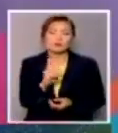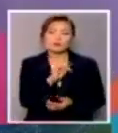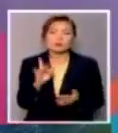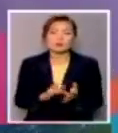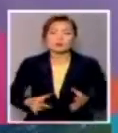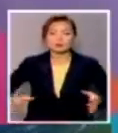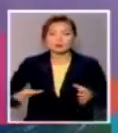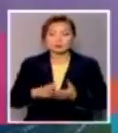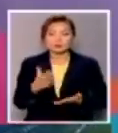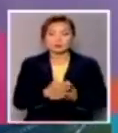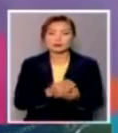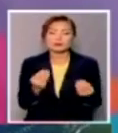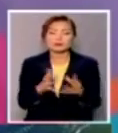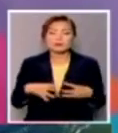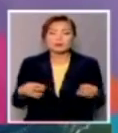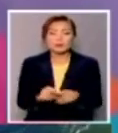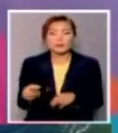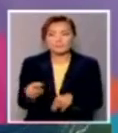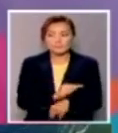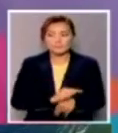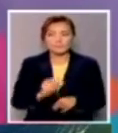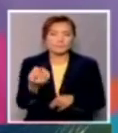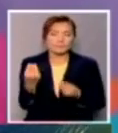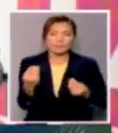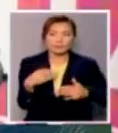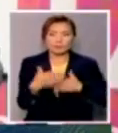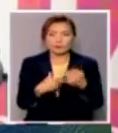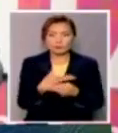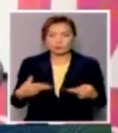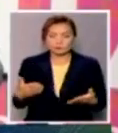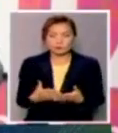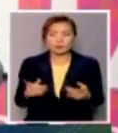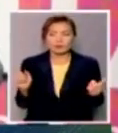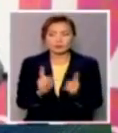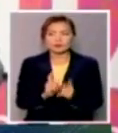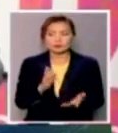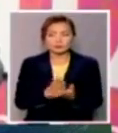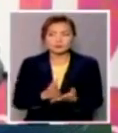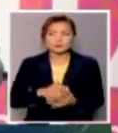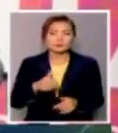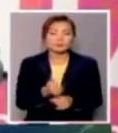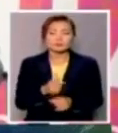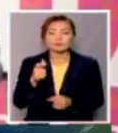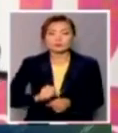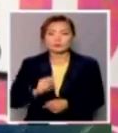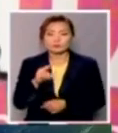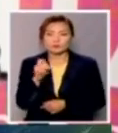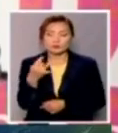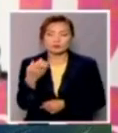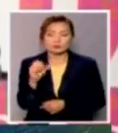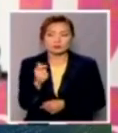ресурстық орталығында өнегелі отбасы тәрбиенің алтын тұғыры тақырыбында кездесу өтті. Басты кейіпкер ақстаулық